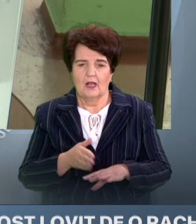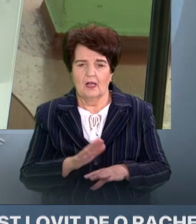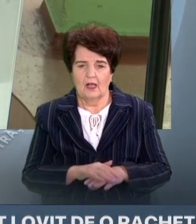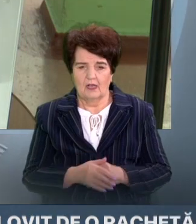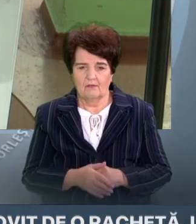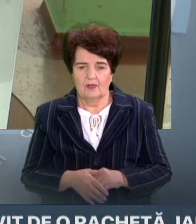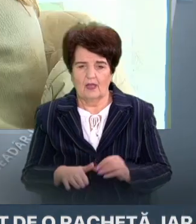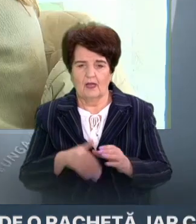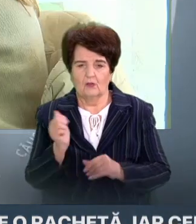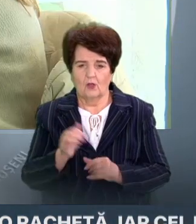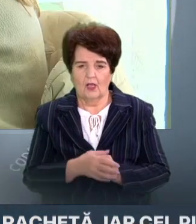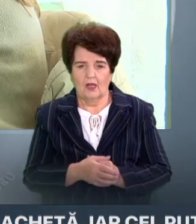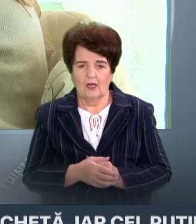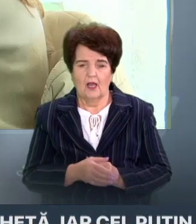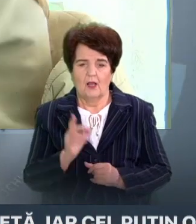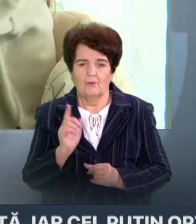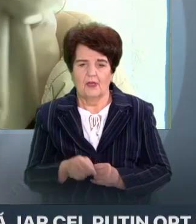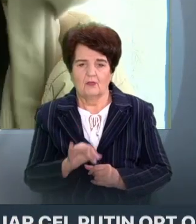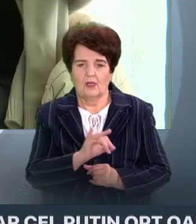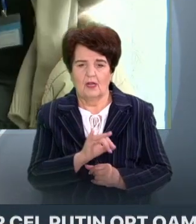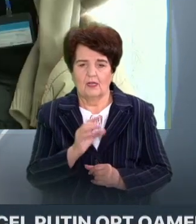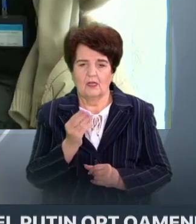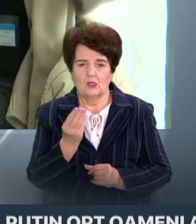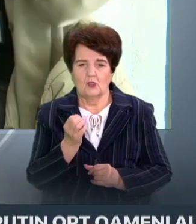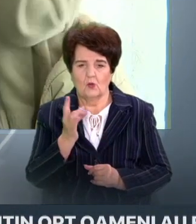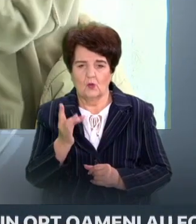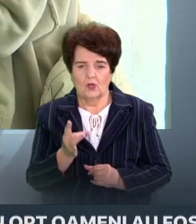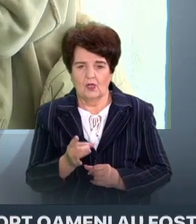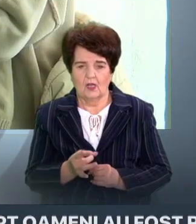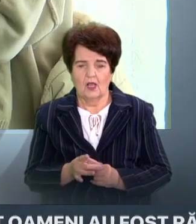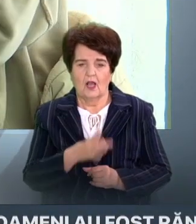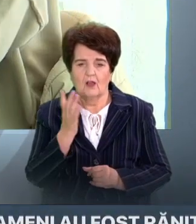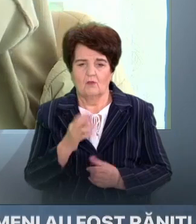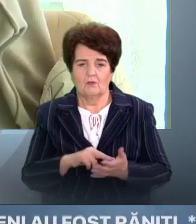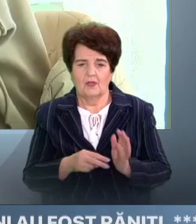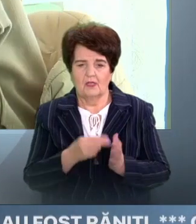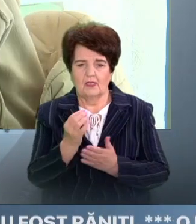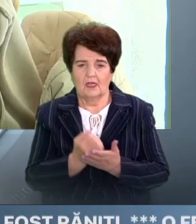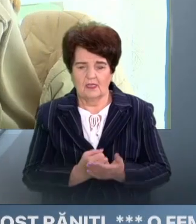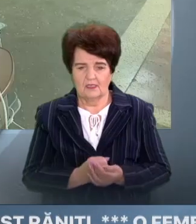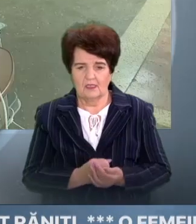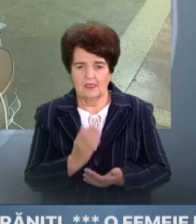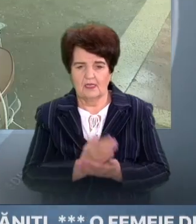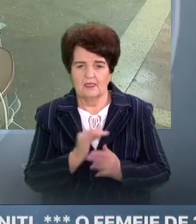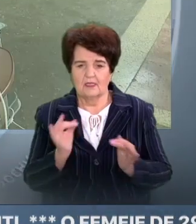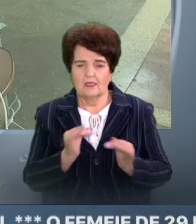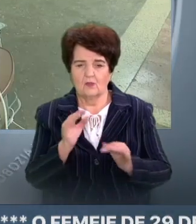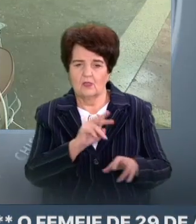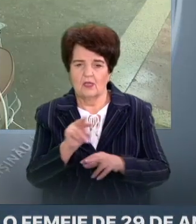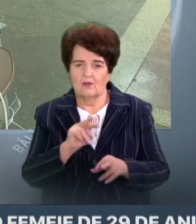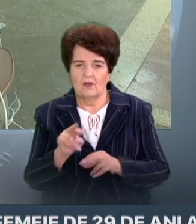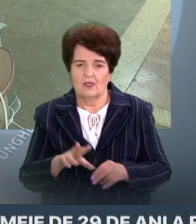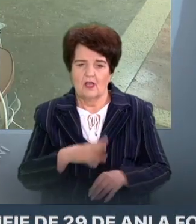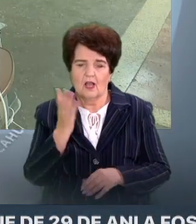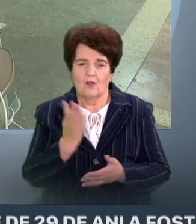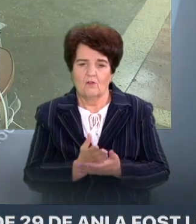corupției electorale, pentru că Ilan Șor a avut mai multe planuri de rezervă. Și este interesant de urmărit dacă va exista